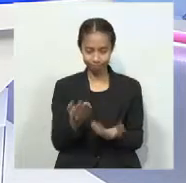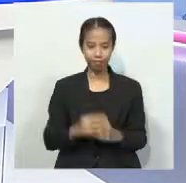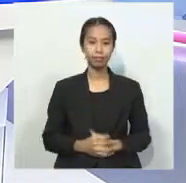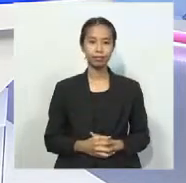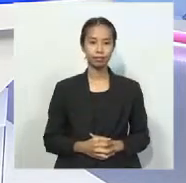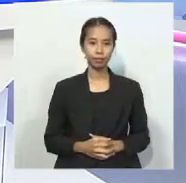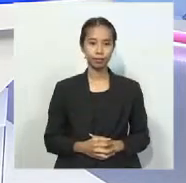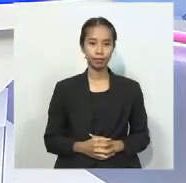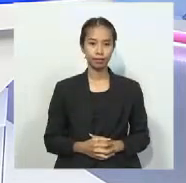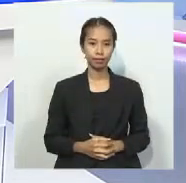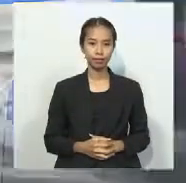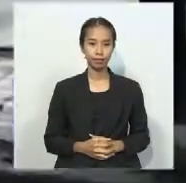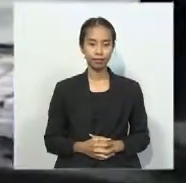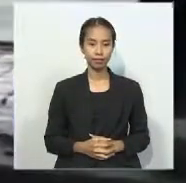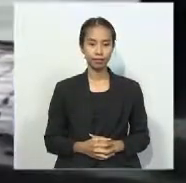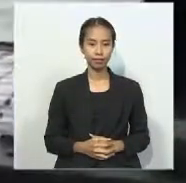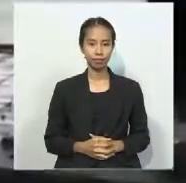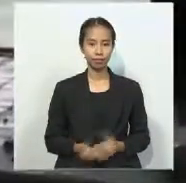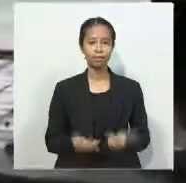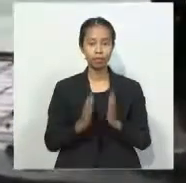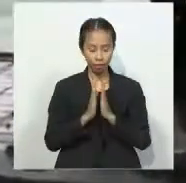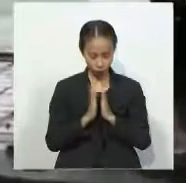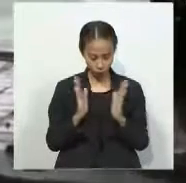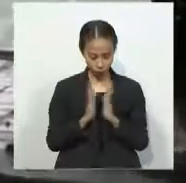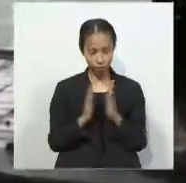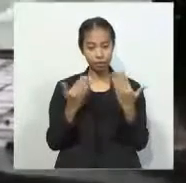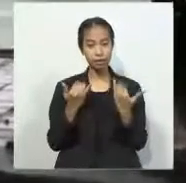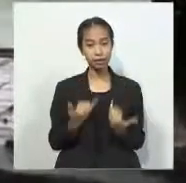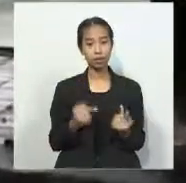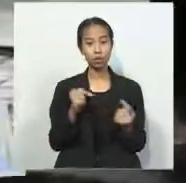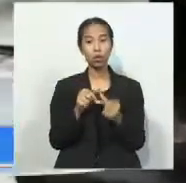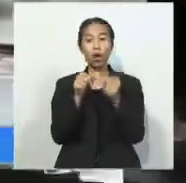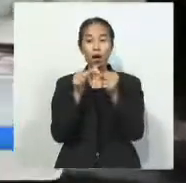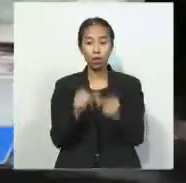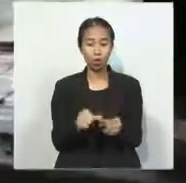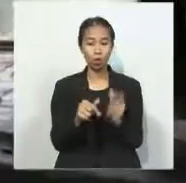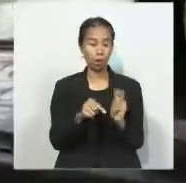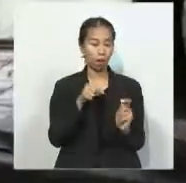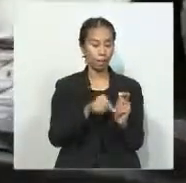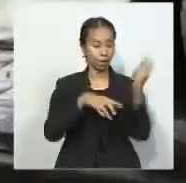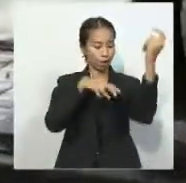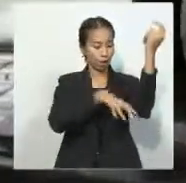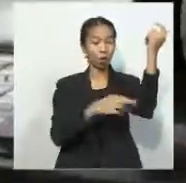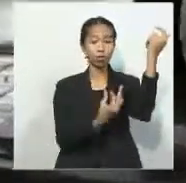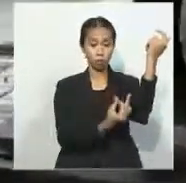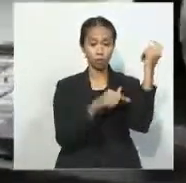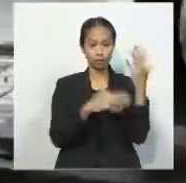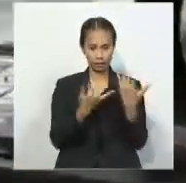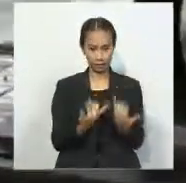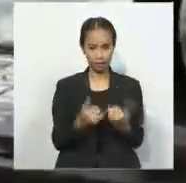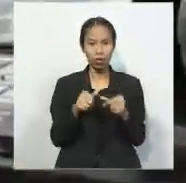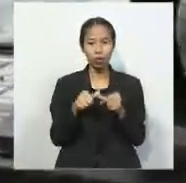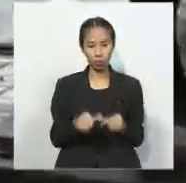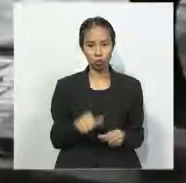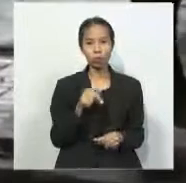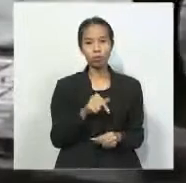สิทธิชัยคะ ขอบคุณครับตอนนี้มากันที่อำเภอเกาะสมุยจังหวัดสุราษฎร์ธานีนะครับเป็นบรรยากาศสดๆนะครับในพื้นที่ของอำเ